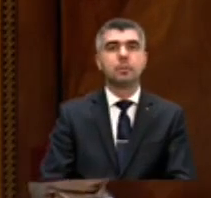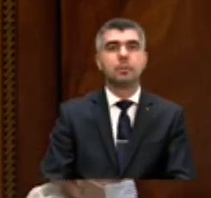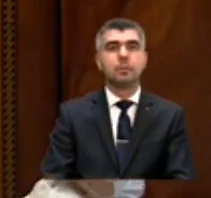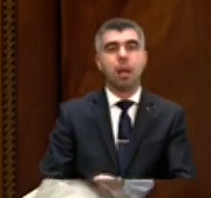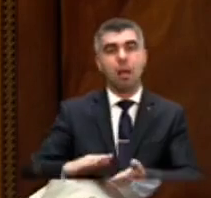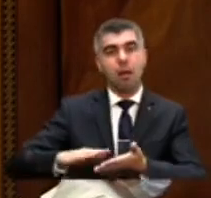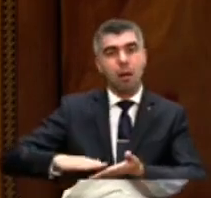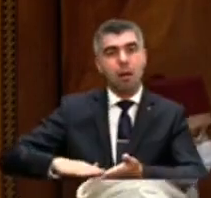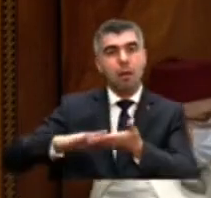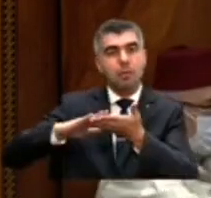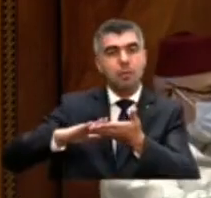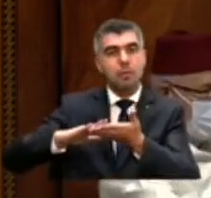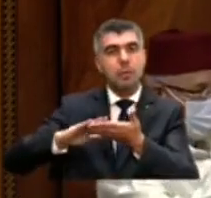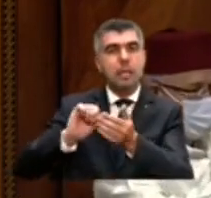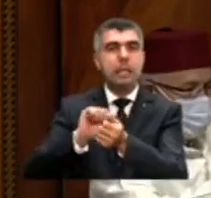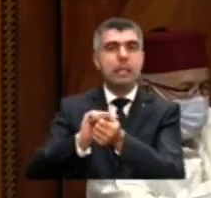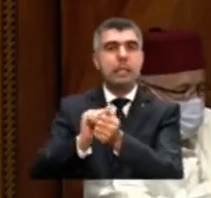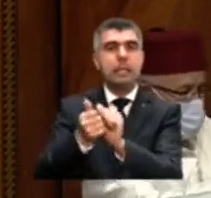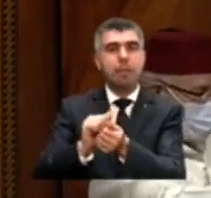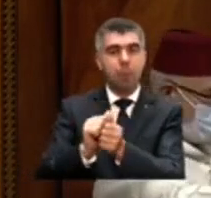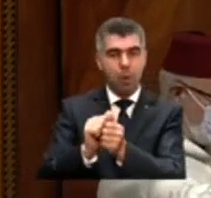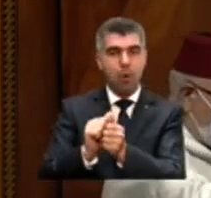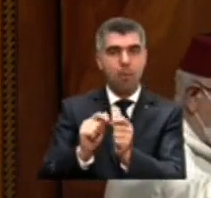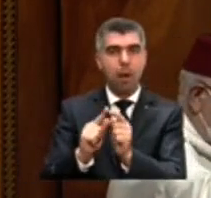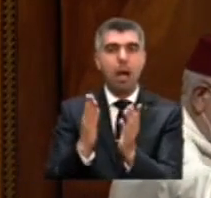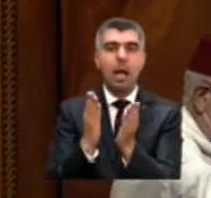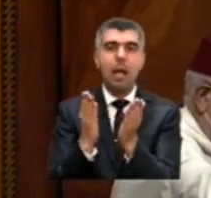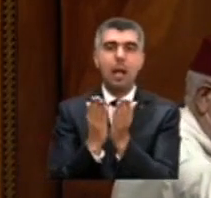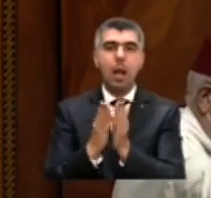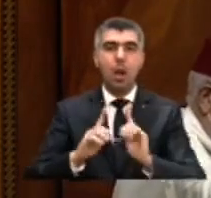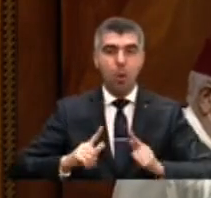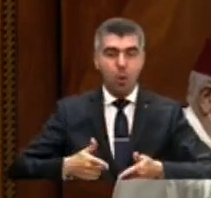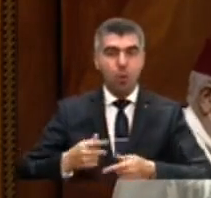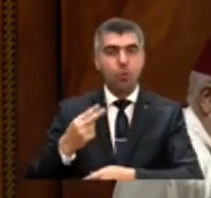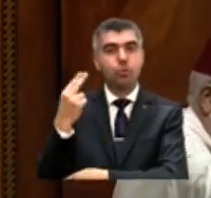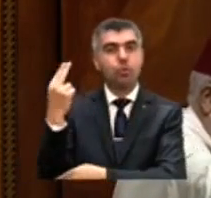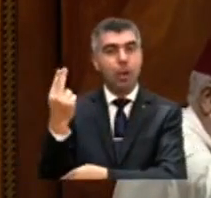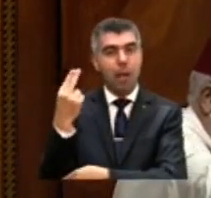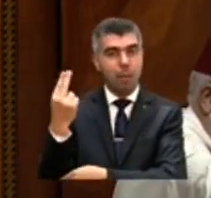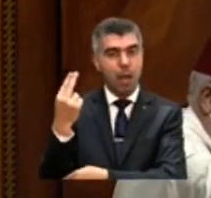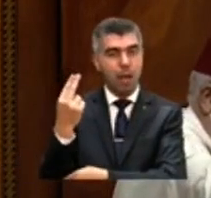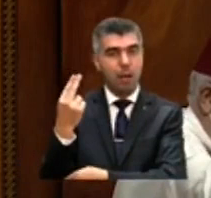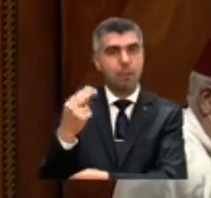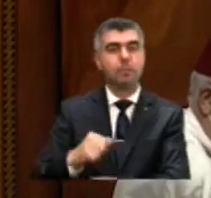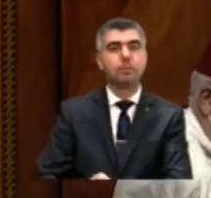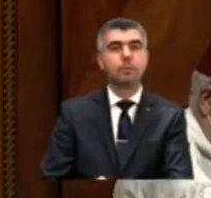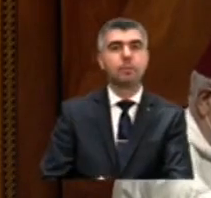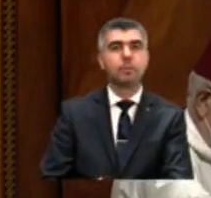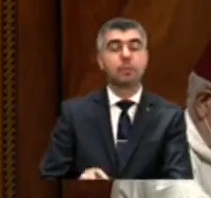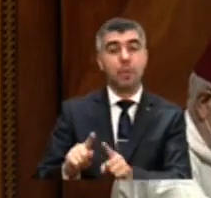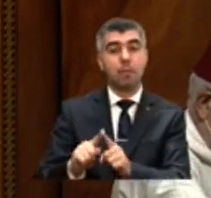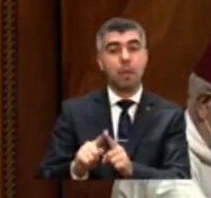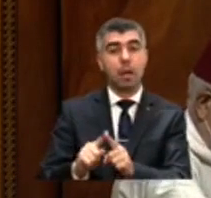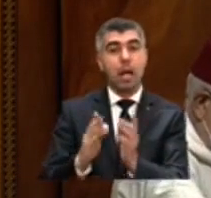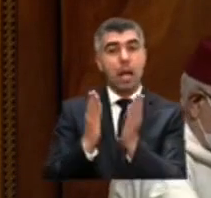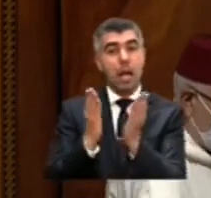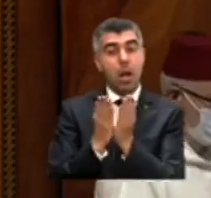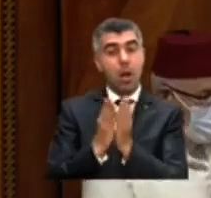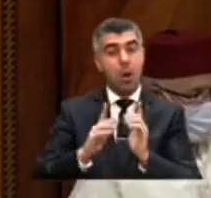للنهوض بالرياضة المدرسية والجامعية على المستوى الترابي، ومنح التربية البدنية